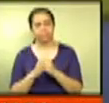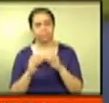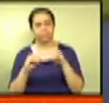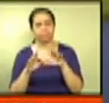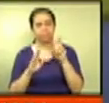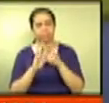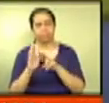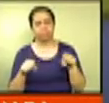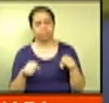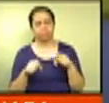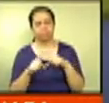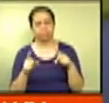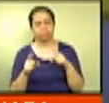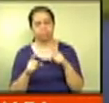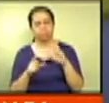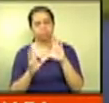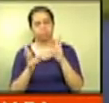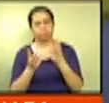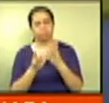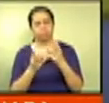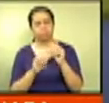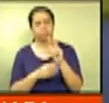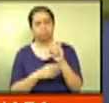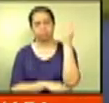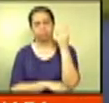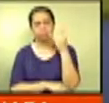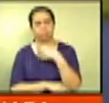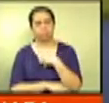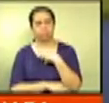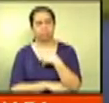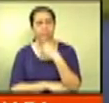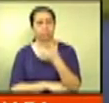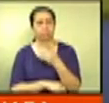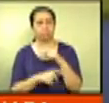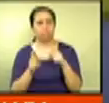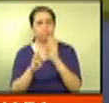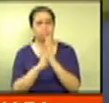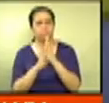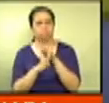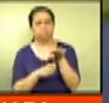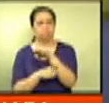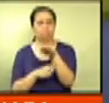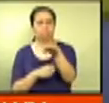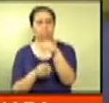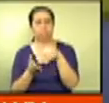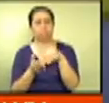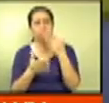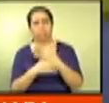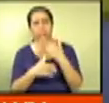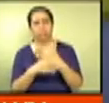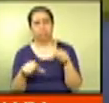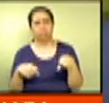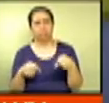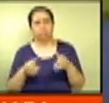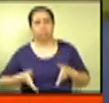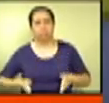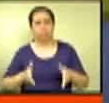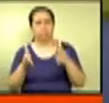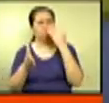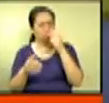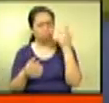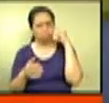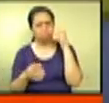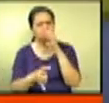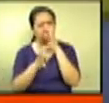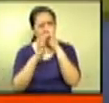Trending ang video ng isang rider sa Commonwealth Avenue sa Quezon City. Inireklamo niya ang mga bus na singit ng singit sa motorcycle lane. Bakit daw stricto